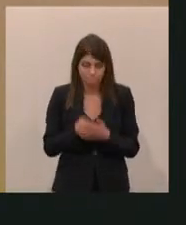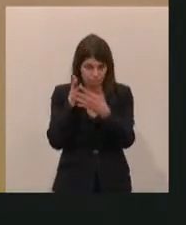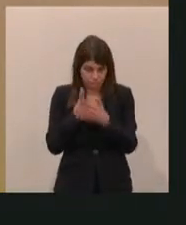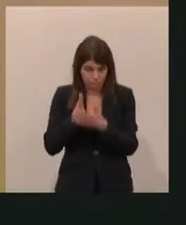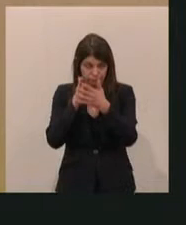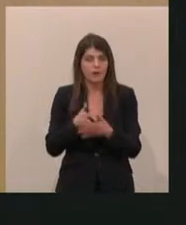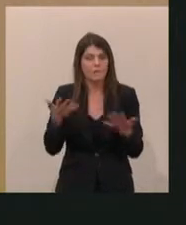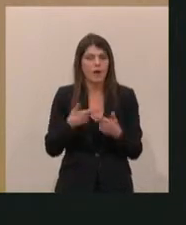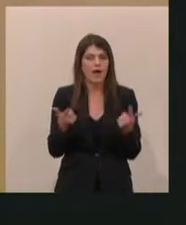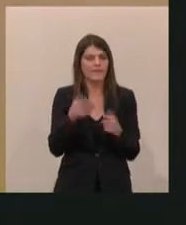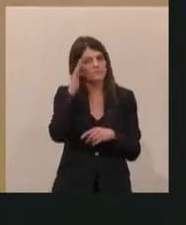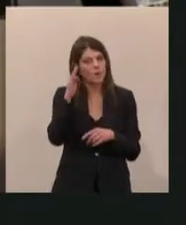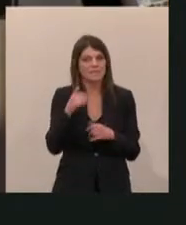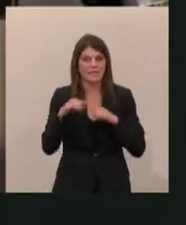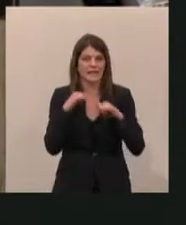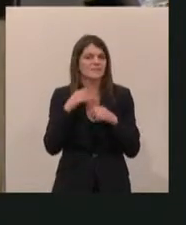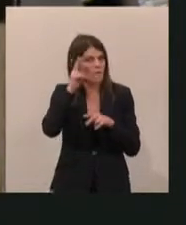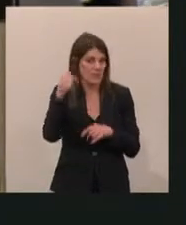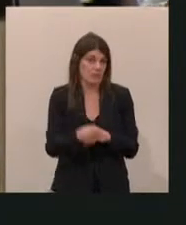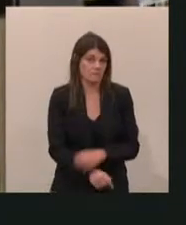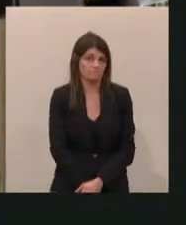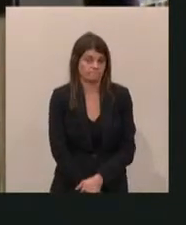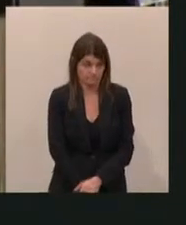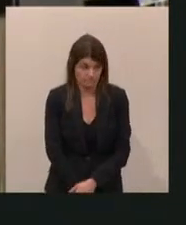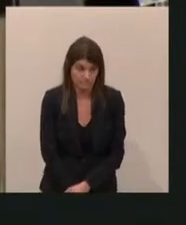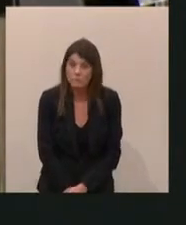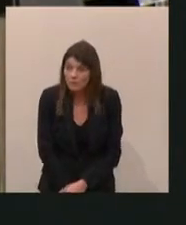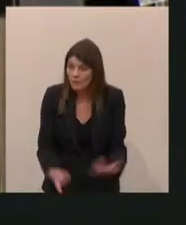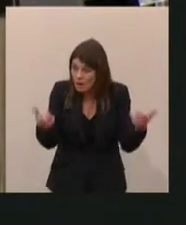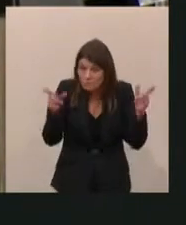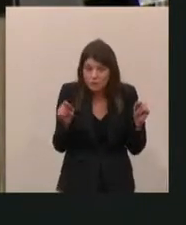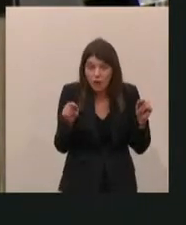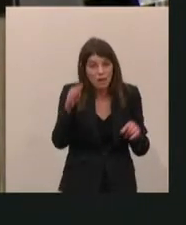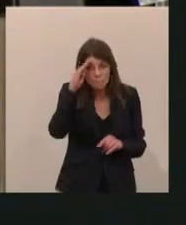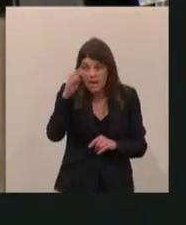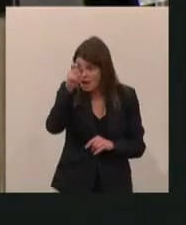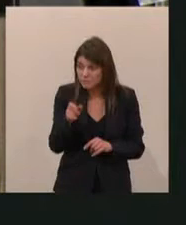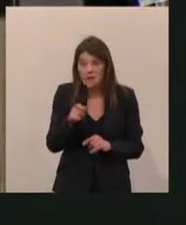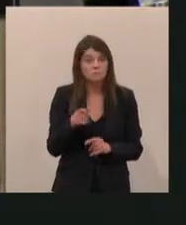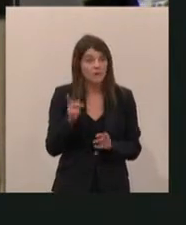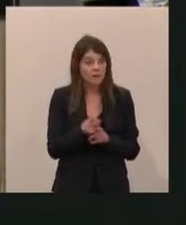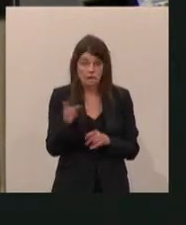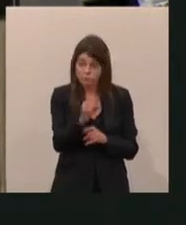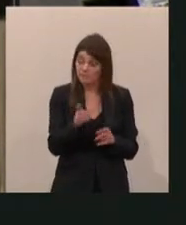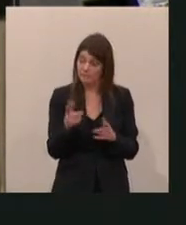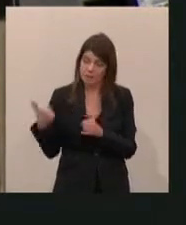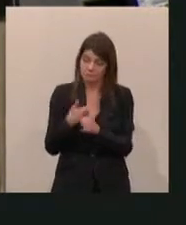der Landespolizeidirektion Wien. Das heißt, die Beamten kriegen bei ihren Einsätzen gleich